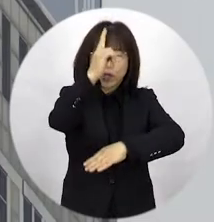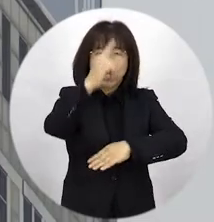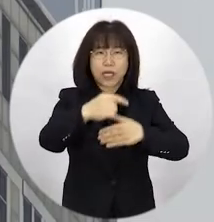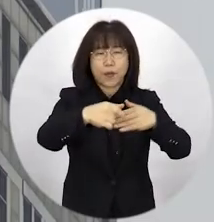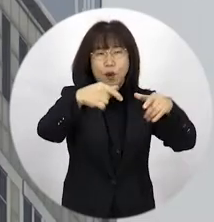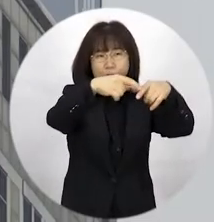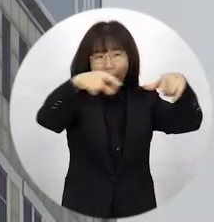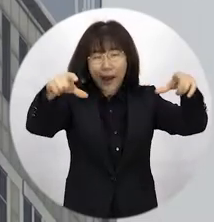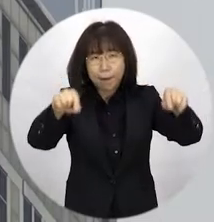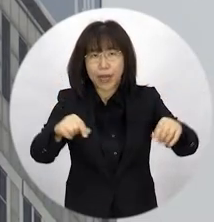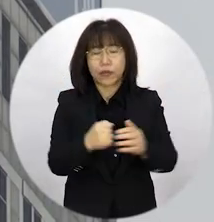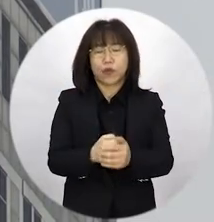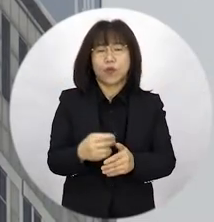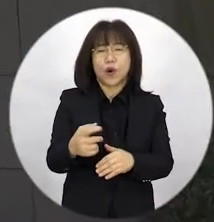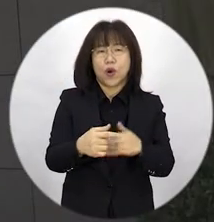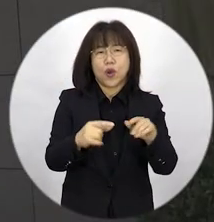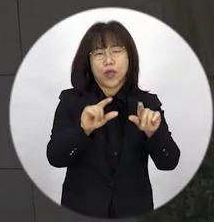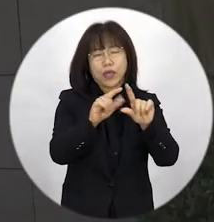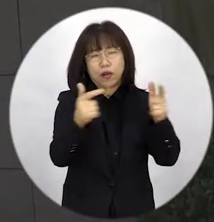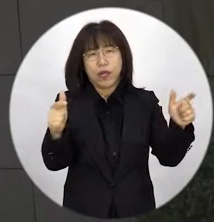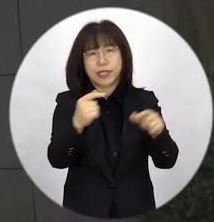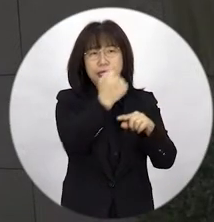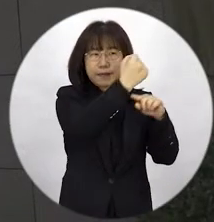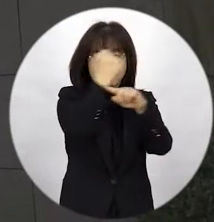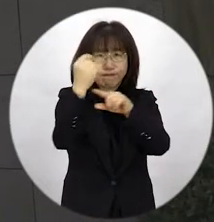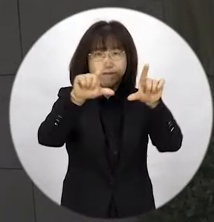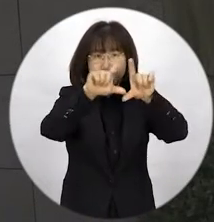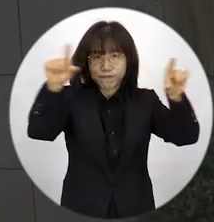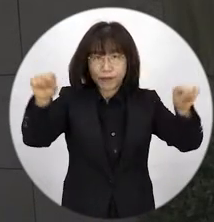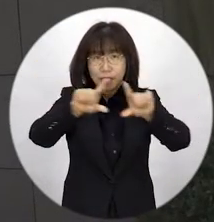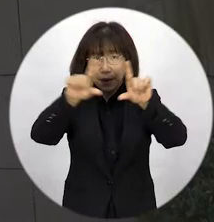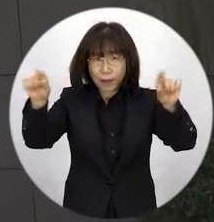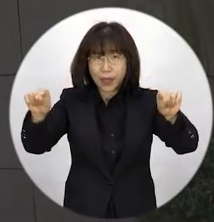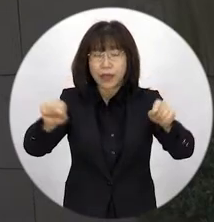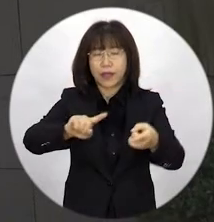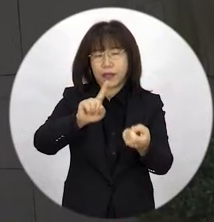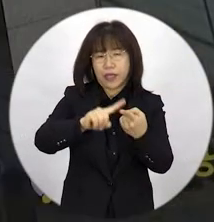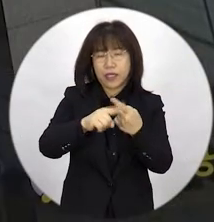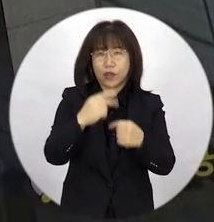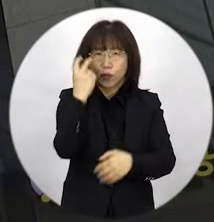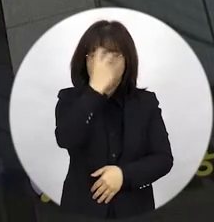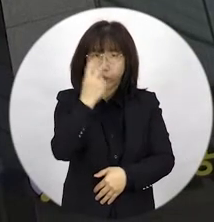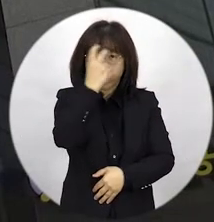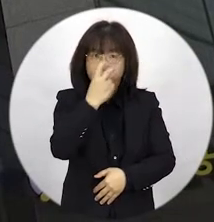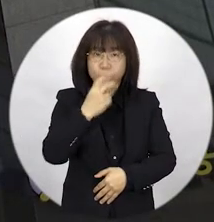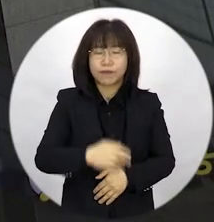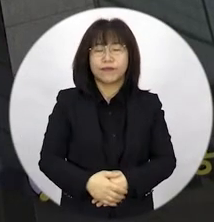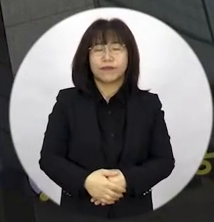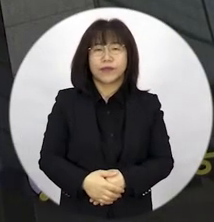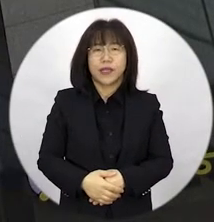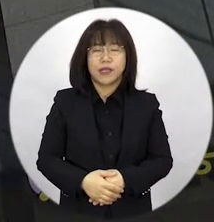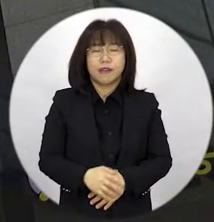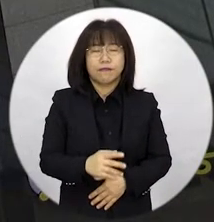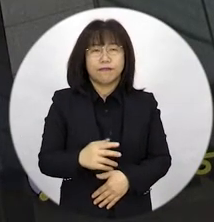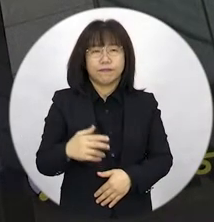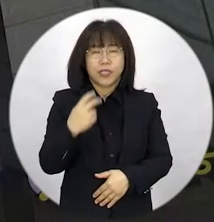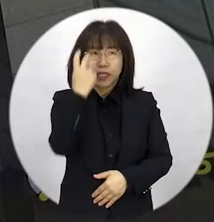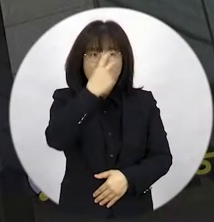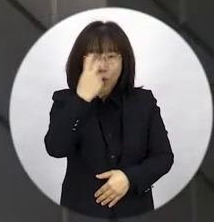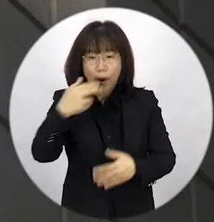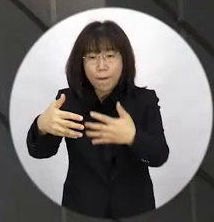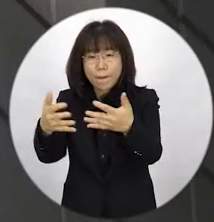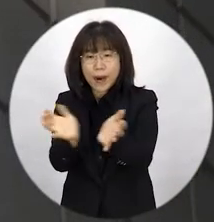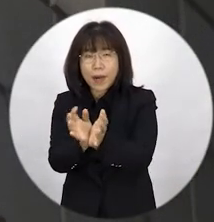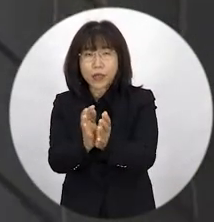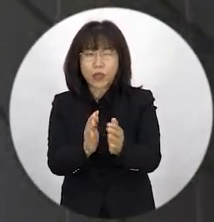17 대 소 돌출간판 115 개소 등 모두 161개 소민 다 민간 전문가 로 구성된 점검